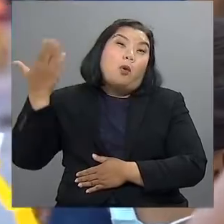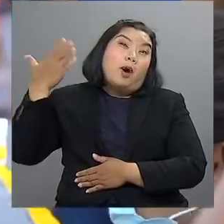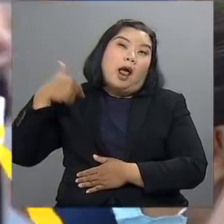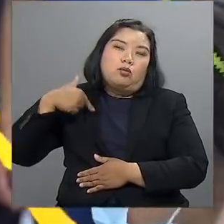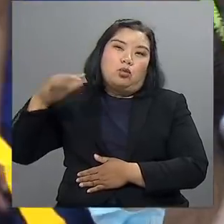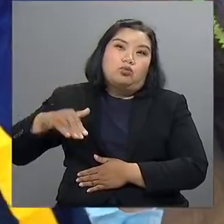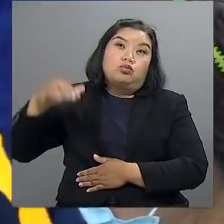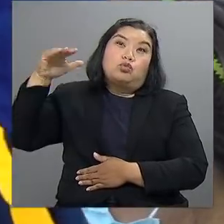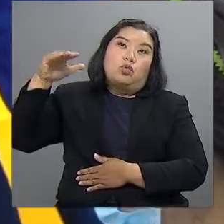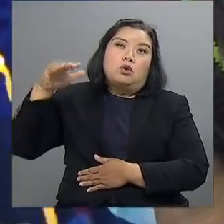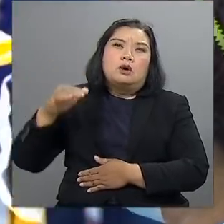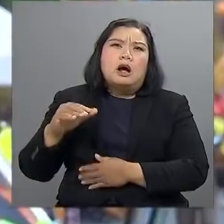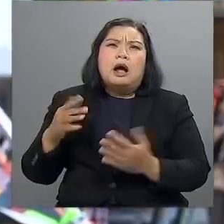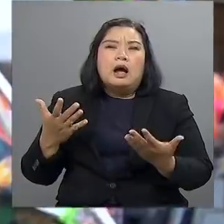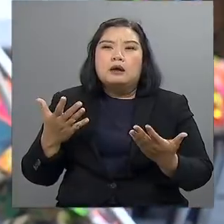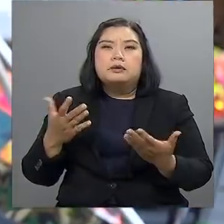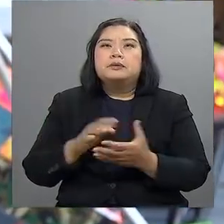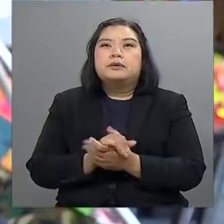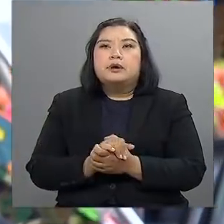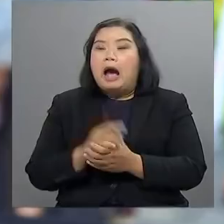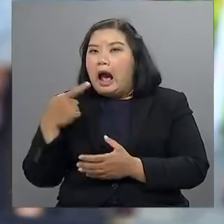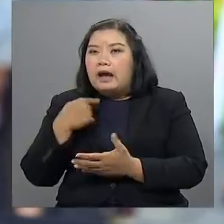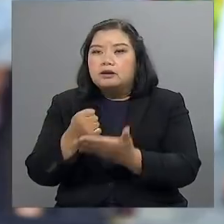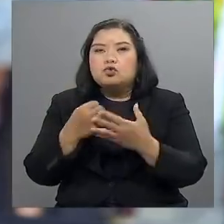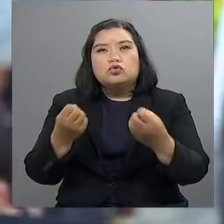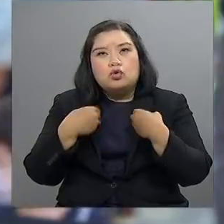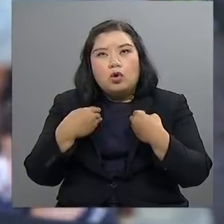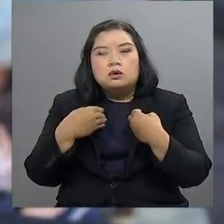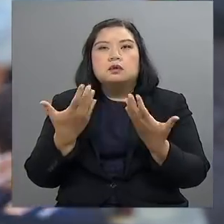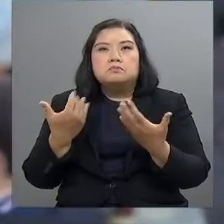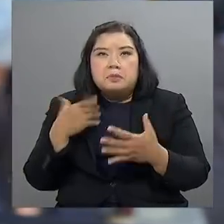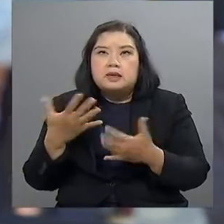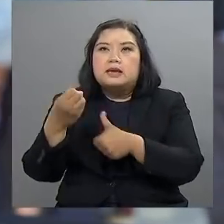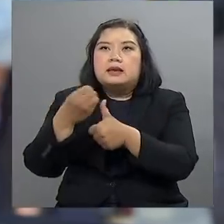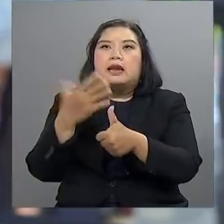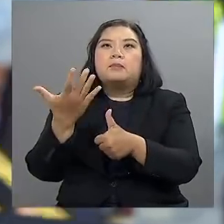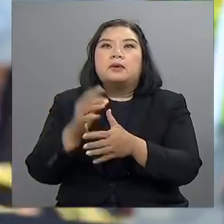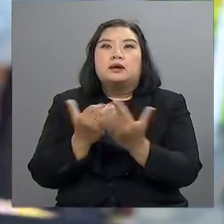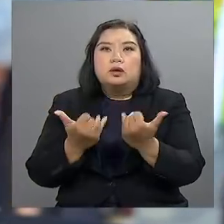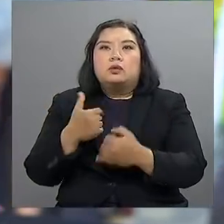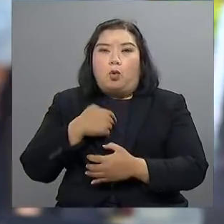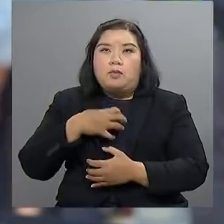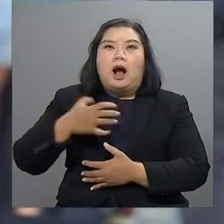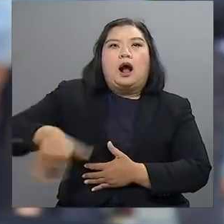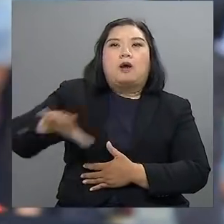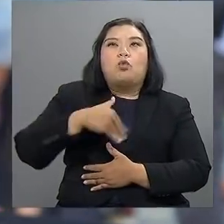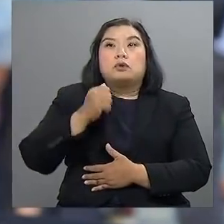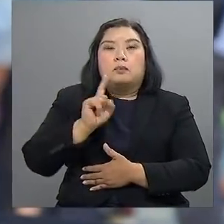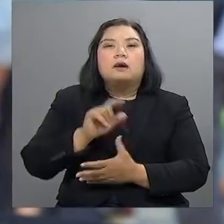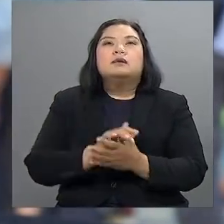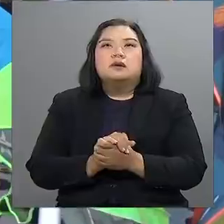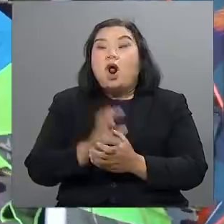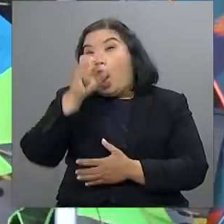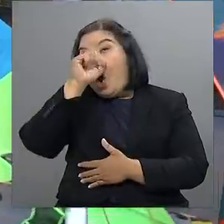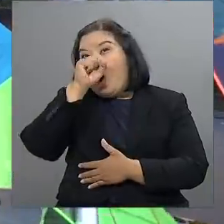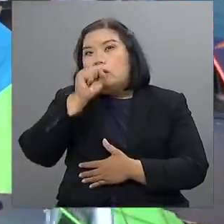เราไม่มีคนเป็นสื่อกลางถึงมาณตอนนี้เราก็อยากให้ทุกคนได้สัมผัส